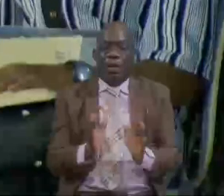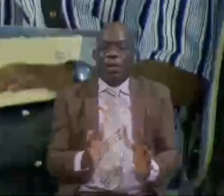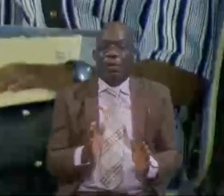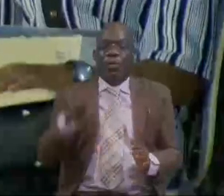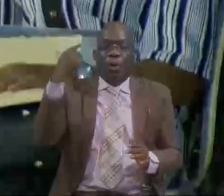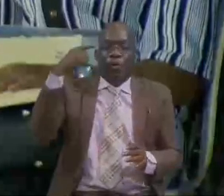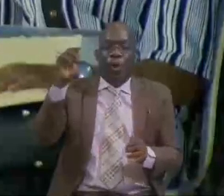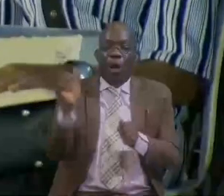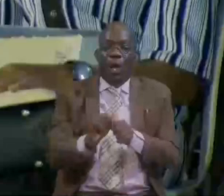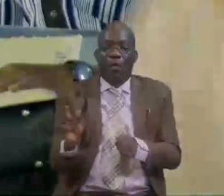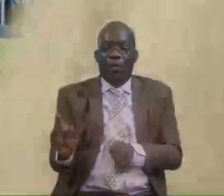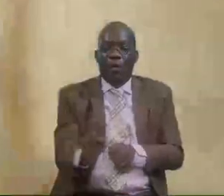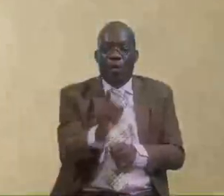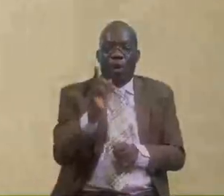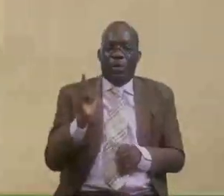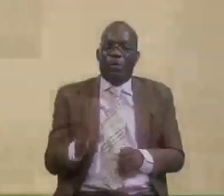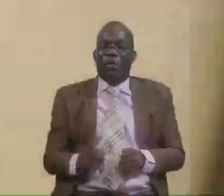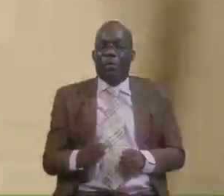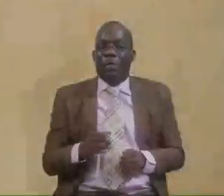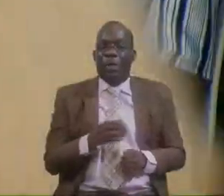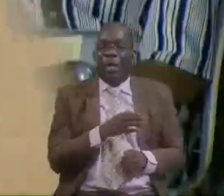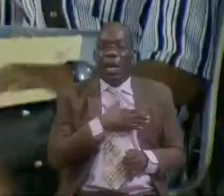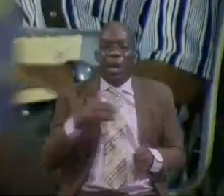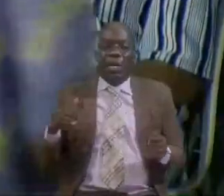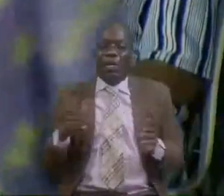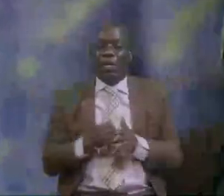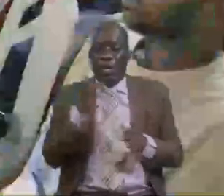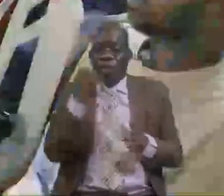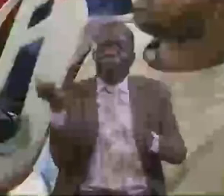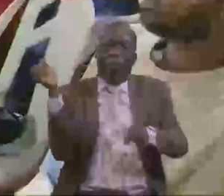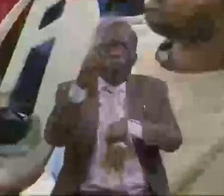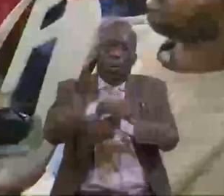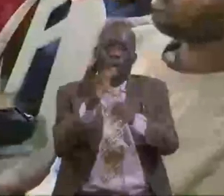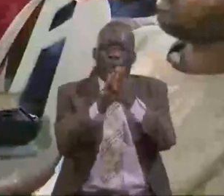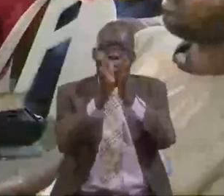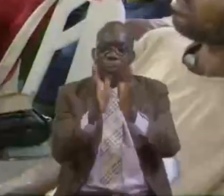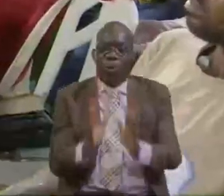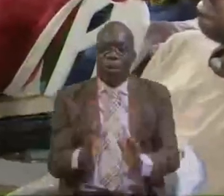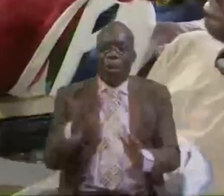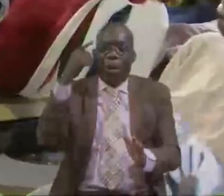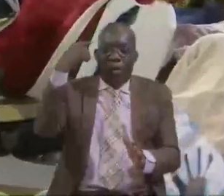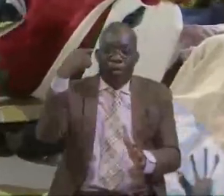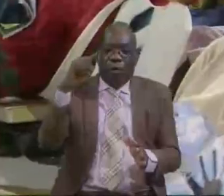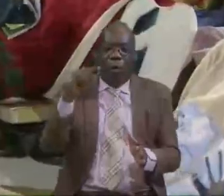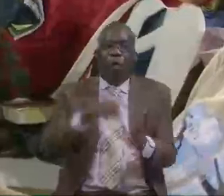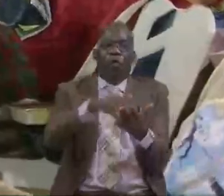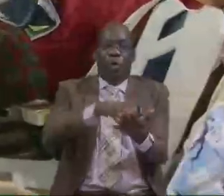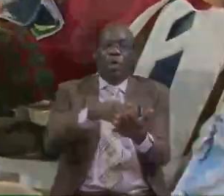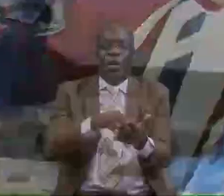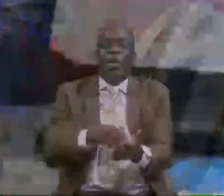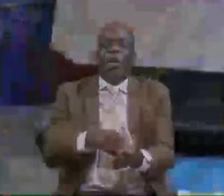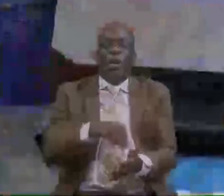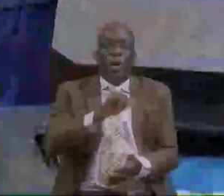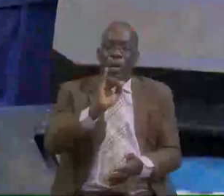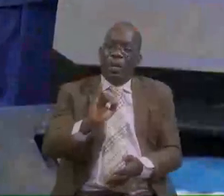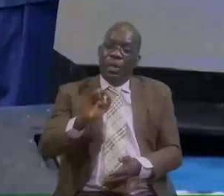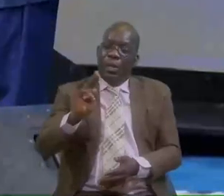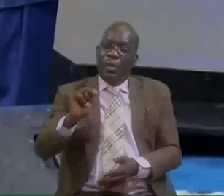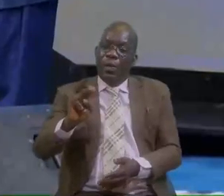pour chacun. Et c'est une intercession prédominante pour les invalides. Les invalides sont